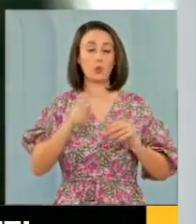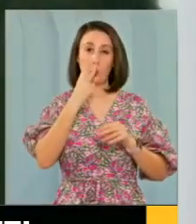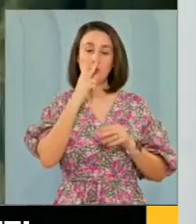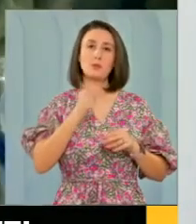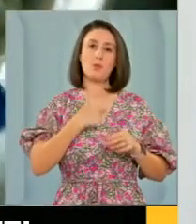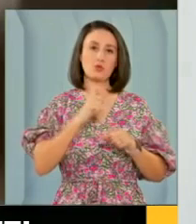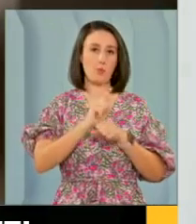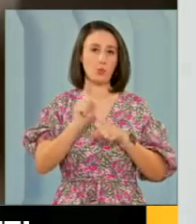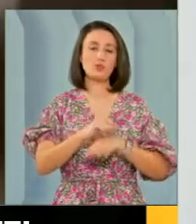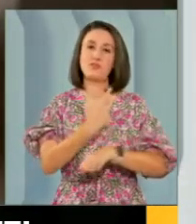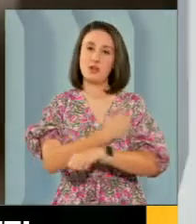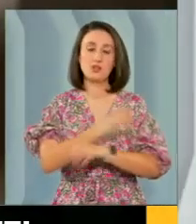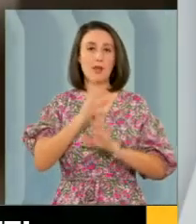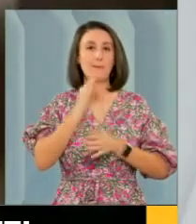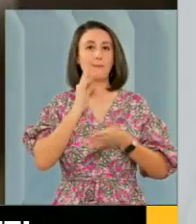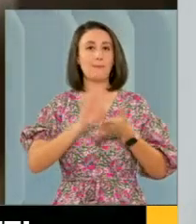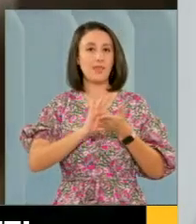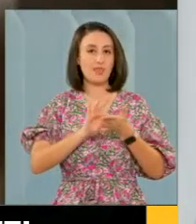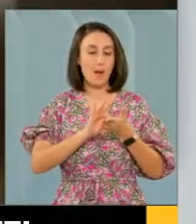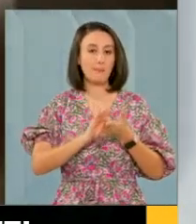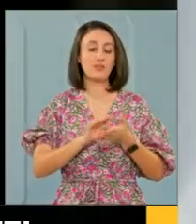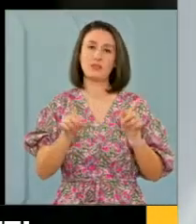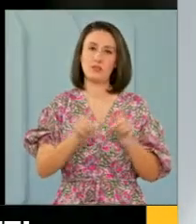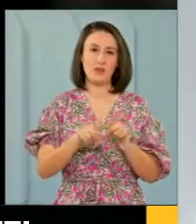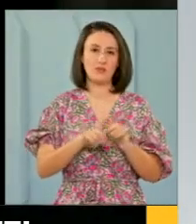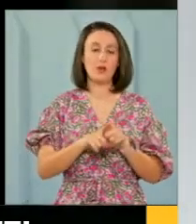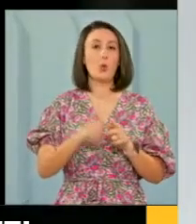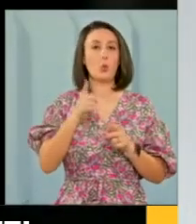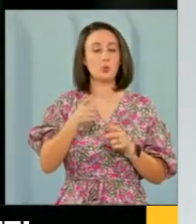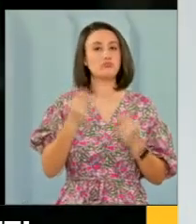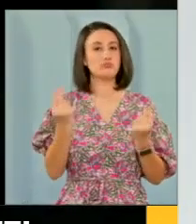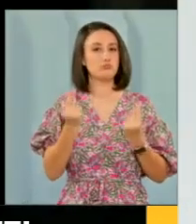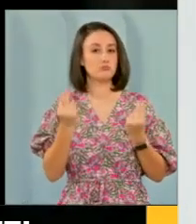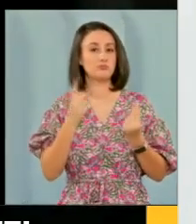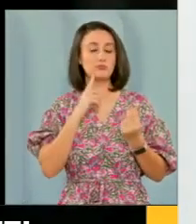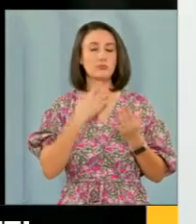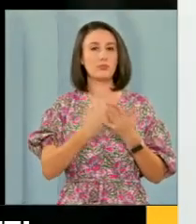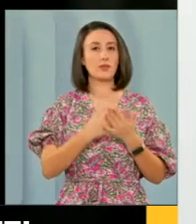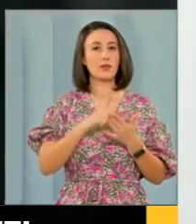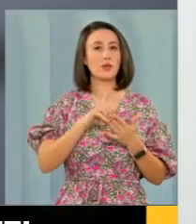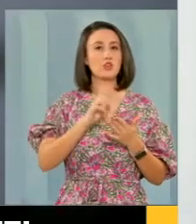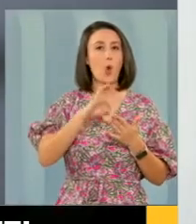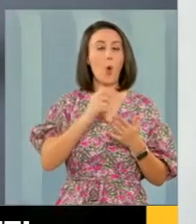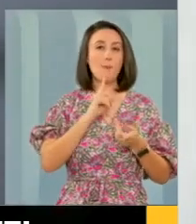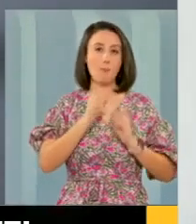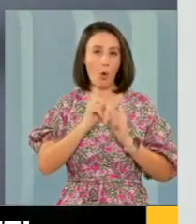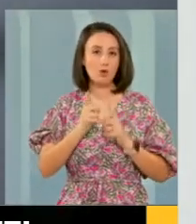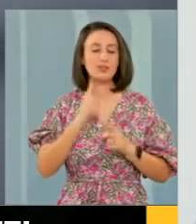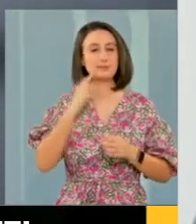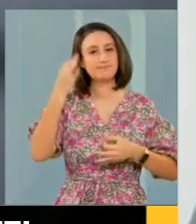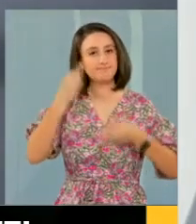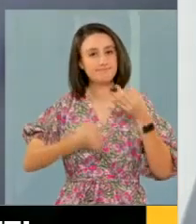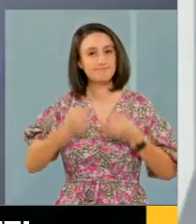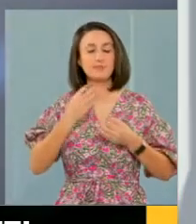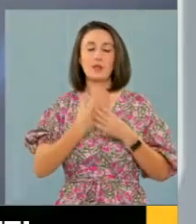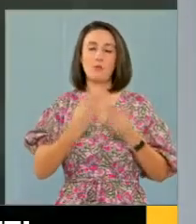produci și vaccinuri și să ai și medicamentele necesare, în așa fel încât într-un context geopolitic, strategic, epidemiologic